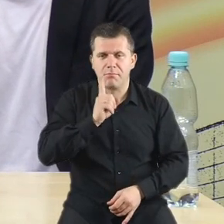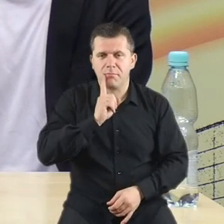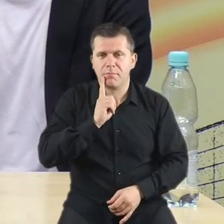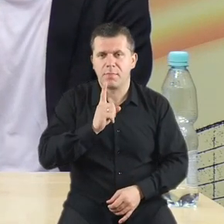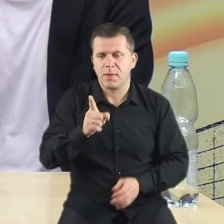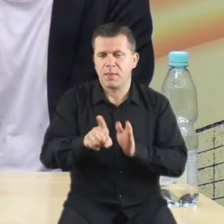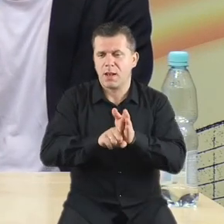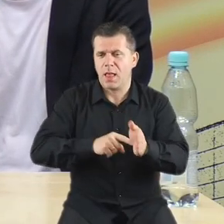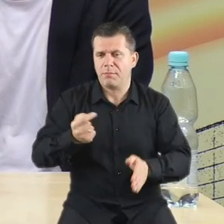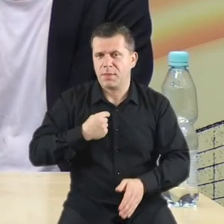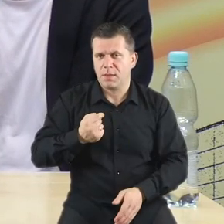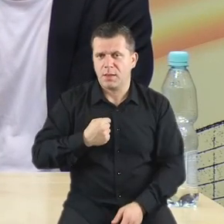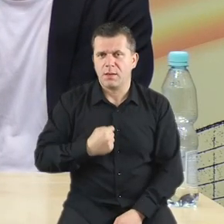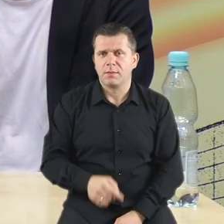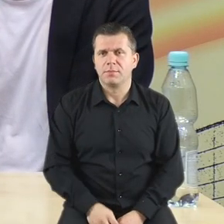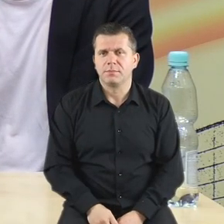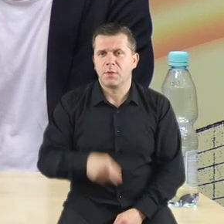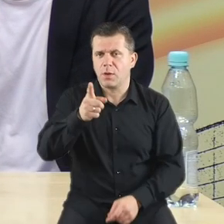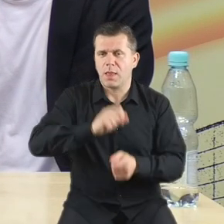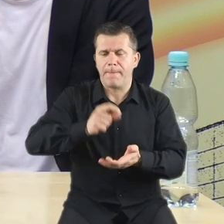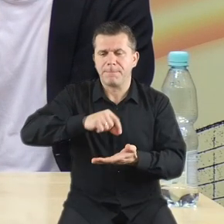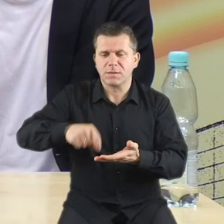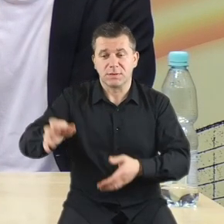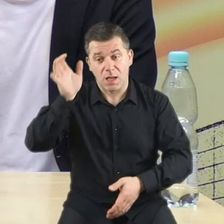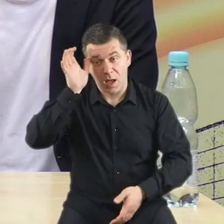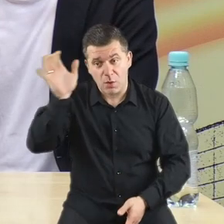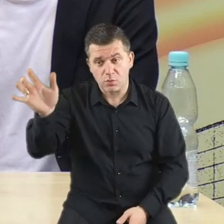przynajmniej pisarzem, autorem